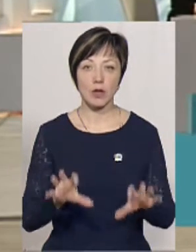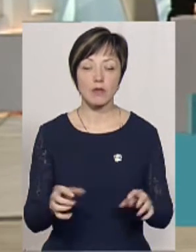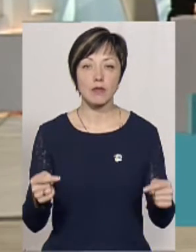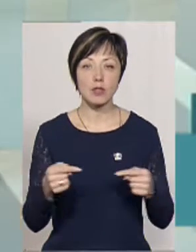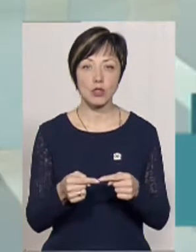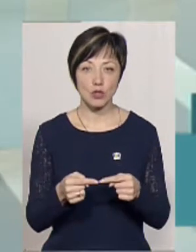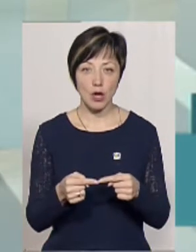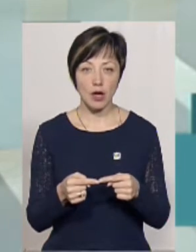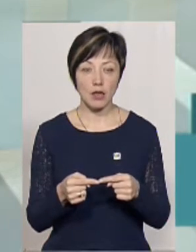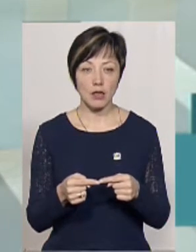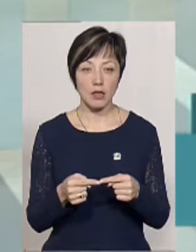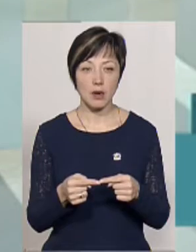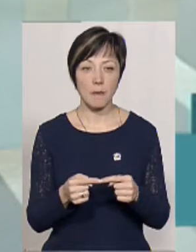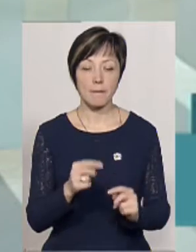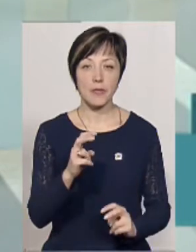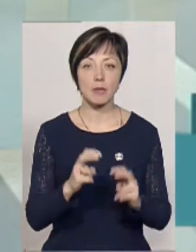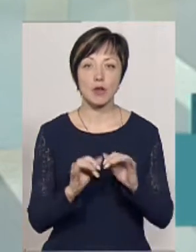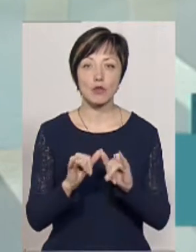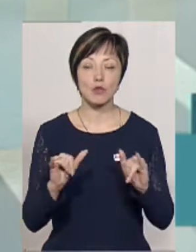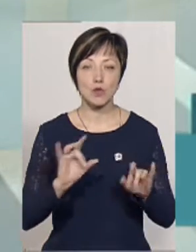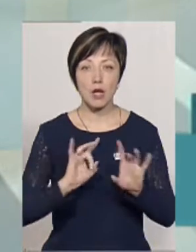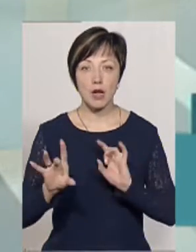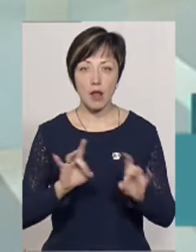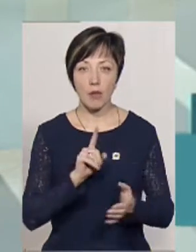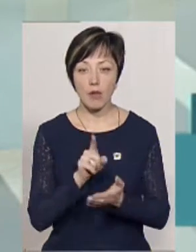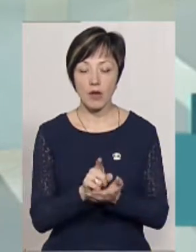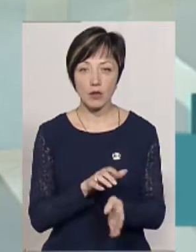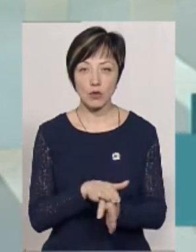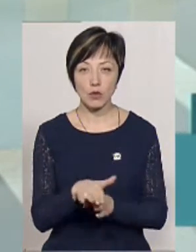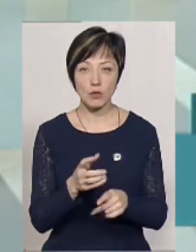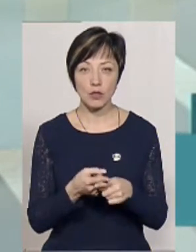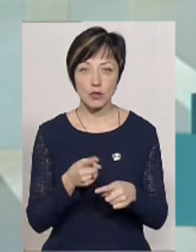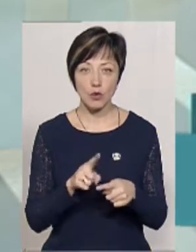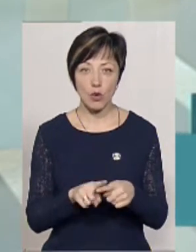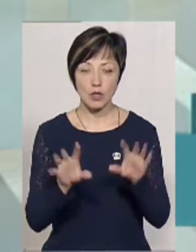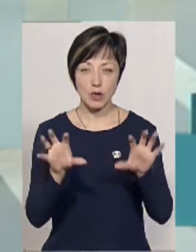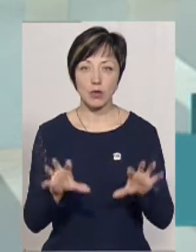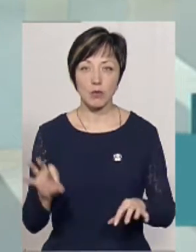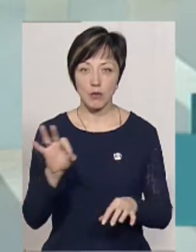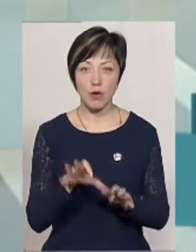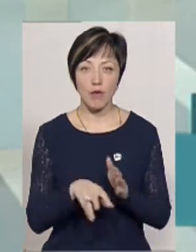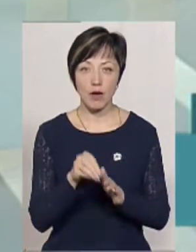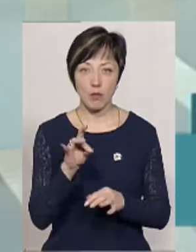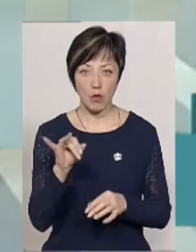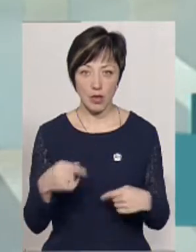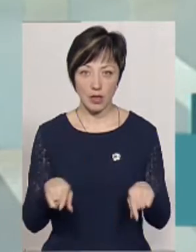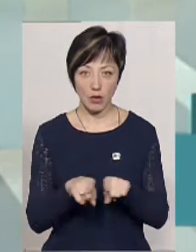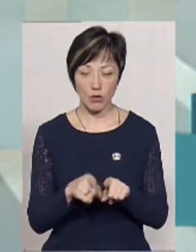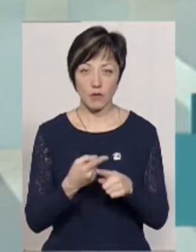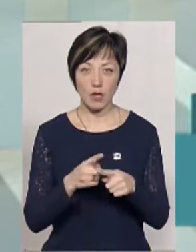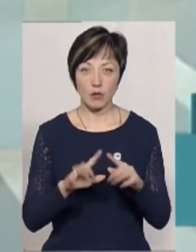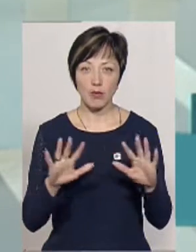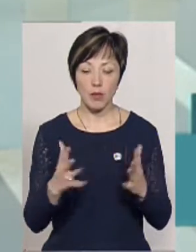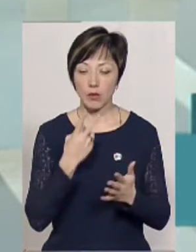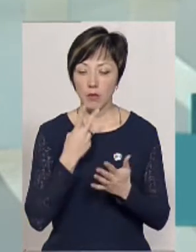визначає ці підприємства, розповсюджуючи рекламу, вони повинні дотримуватись ось цього законодавства про вибори також. Тобто в даному